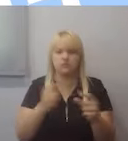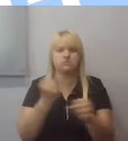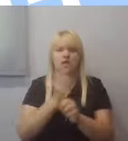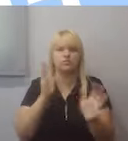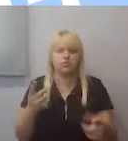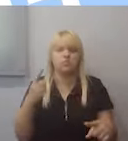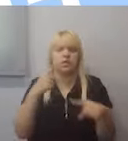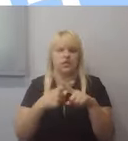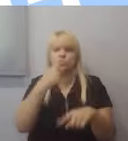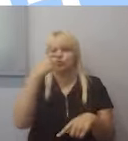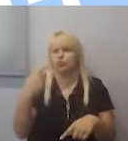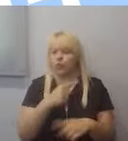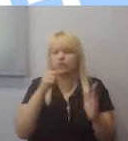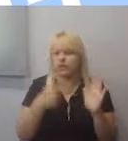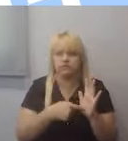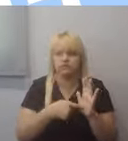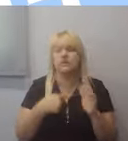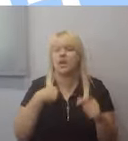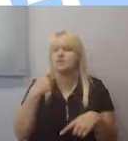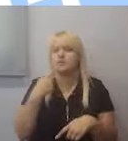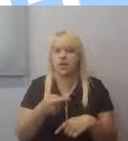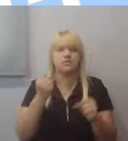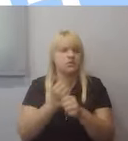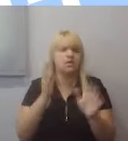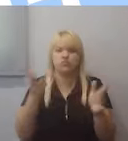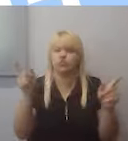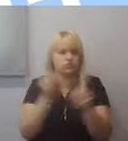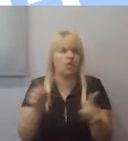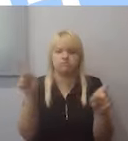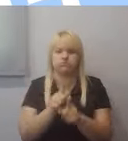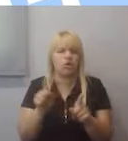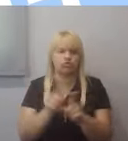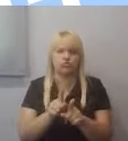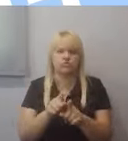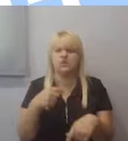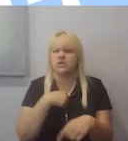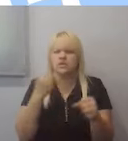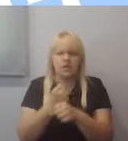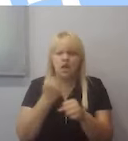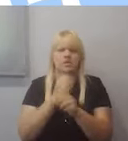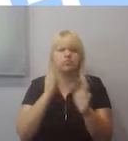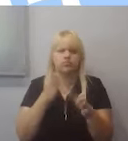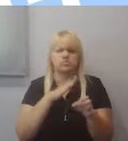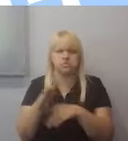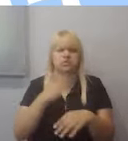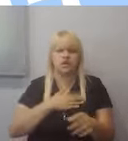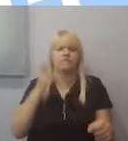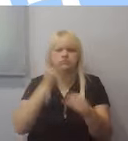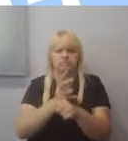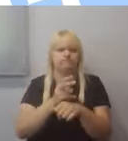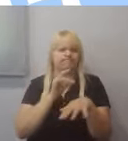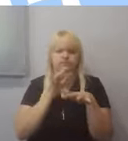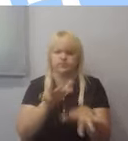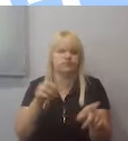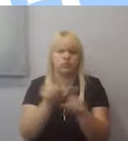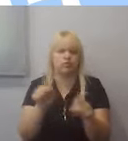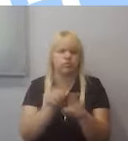jau teicu mēs darīsim to pašu mēs strādāsim un pildīsim savu misiju glābt un saglabāt cilvēku